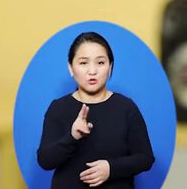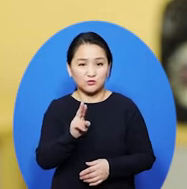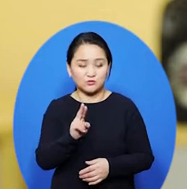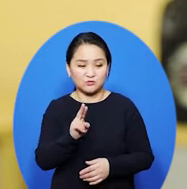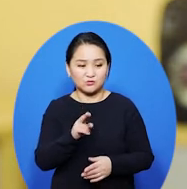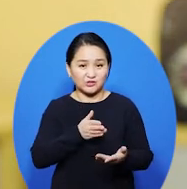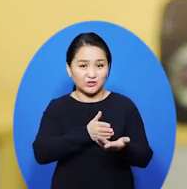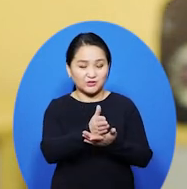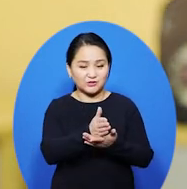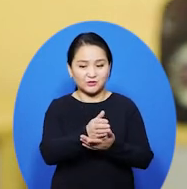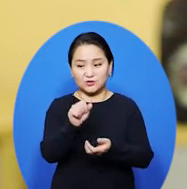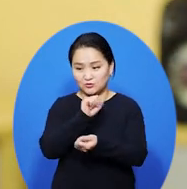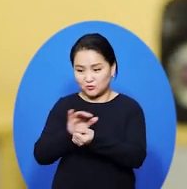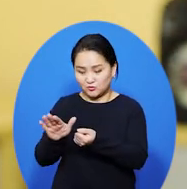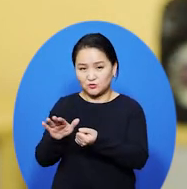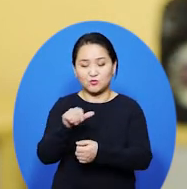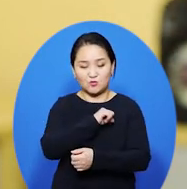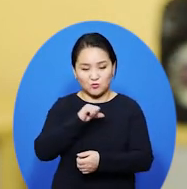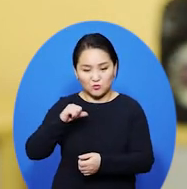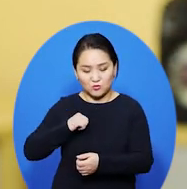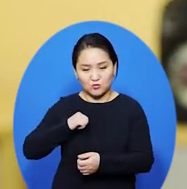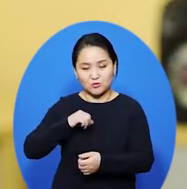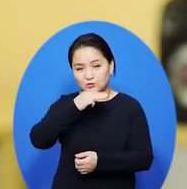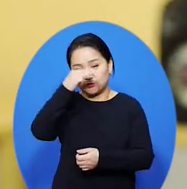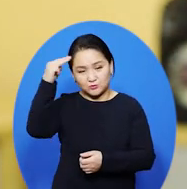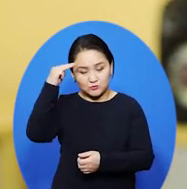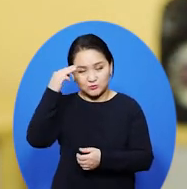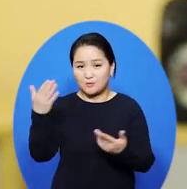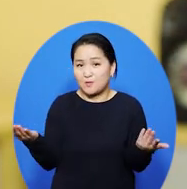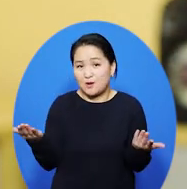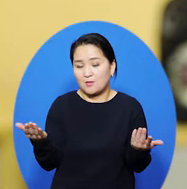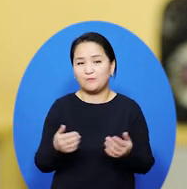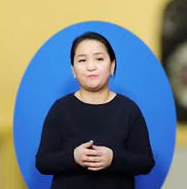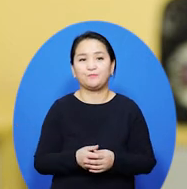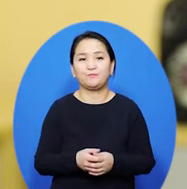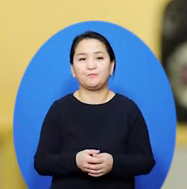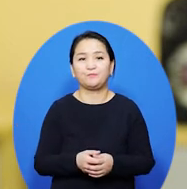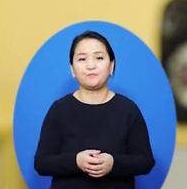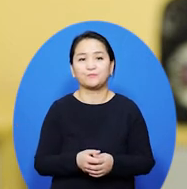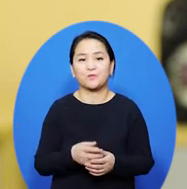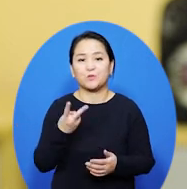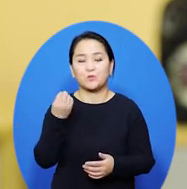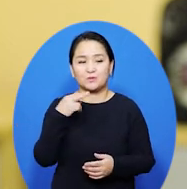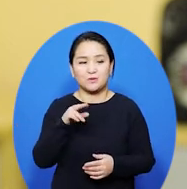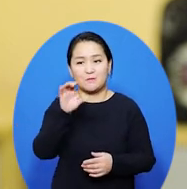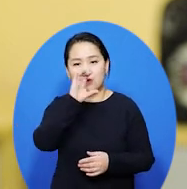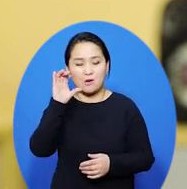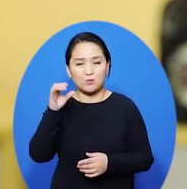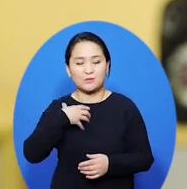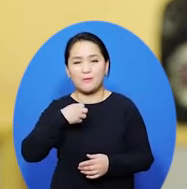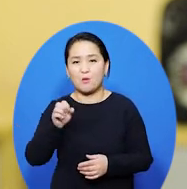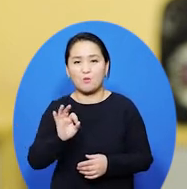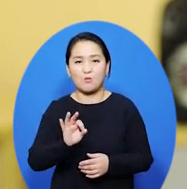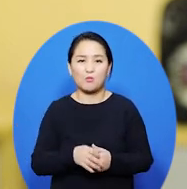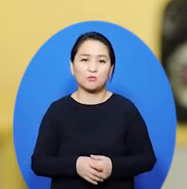төгсчөөд тэрнийхээ дагуу ажиллаж өөртөө одоо туршлага хуримтлуулаагүй байсан учраас тухайн үед яг байгууллагууд